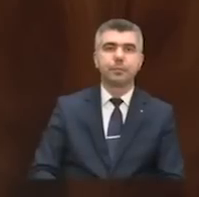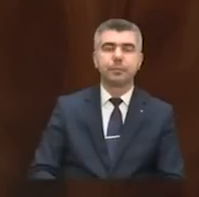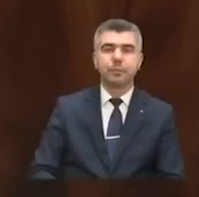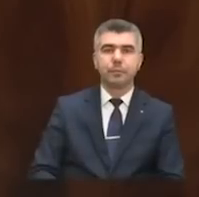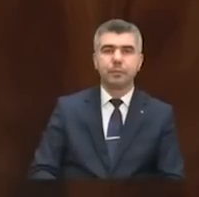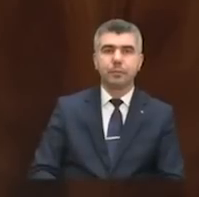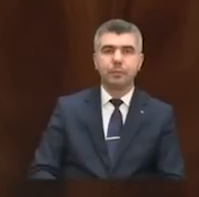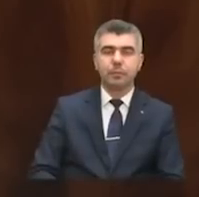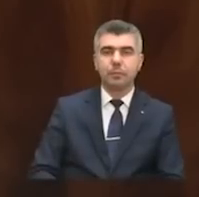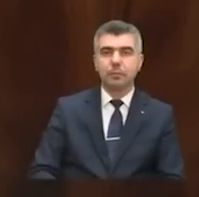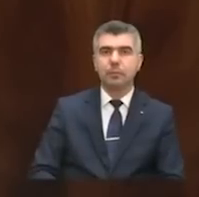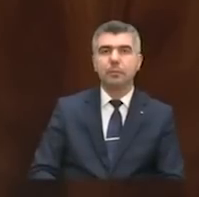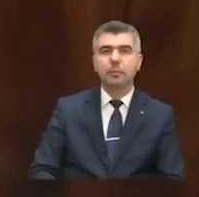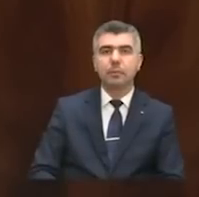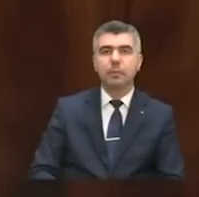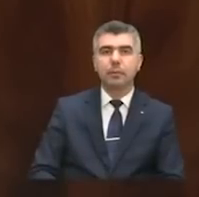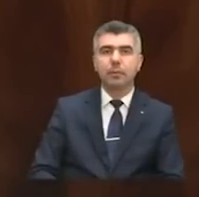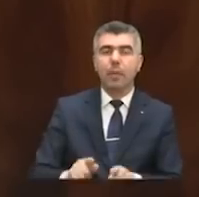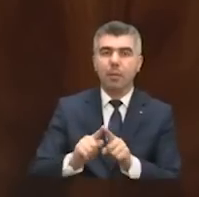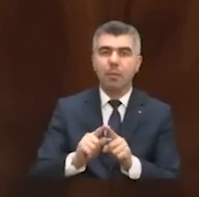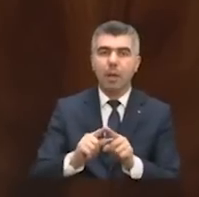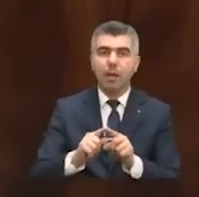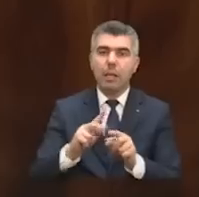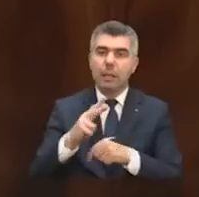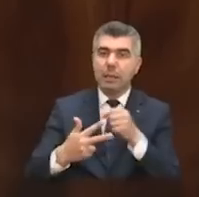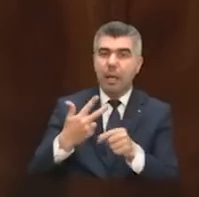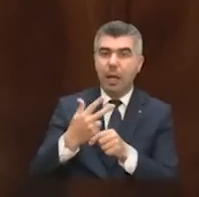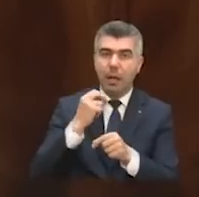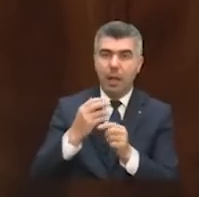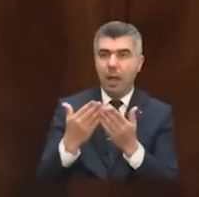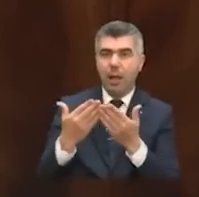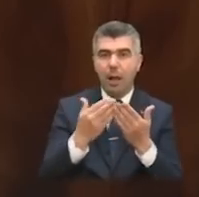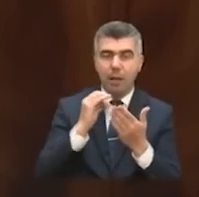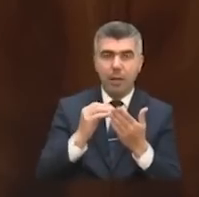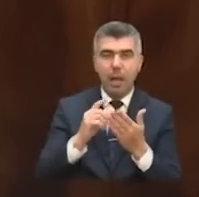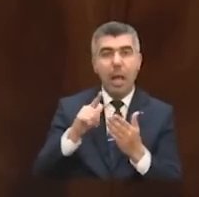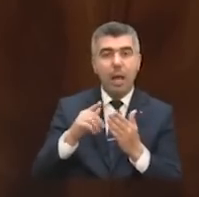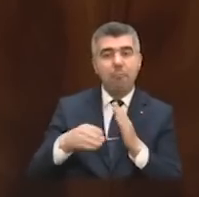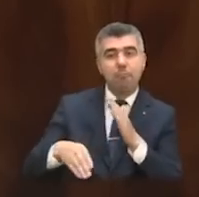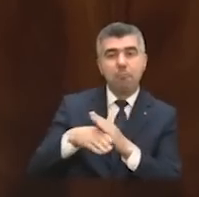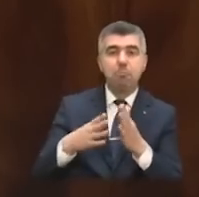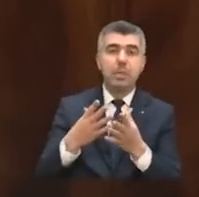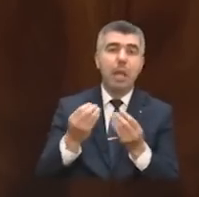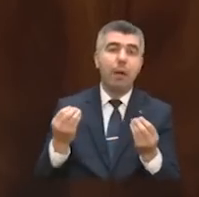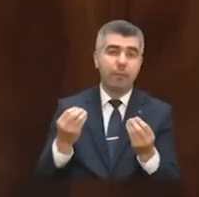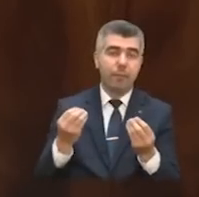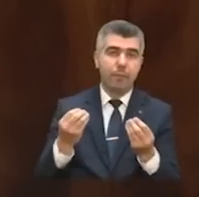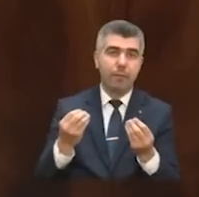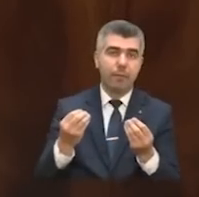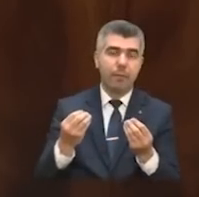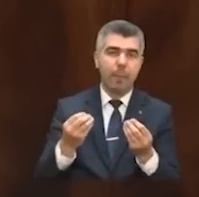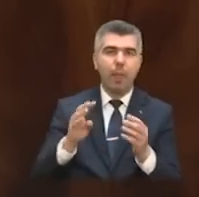هذه القضيه ديال في الاجازه كتعرفوا بانه كاين الهضر الجامعي، قلنا